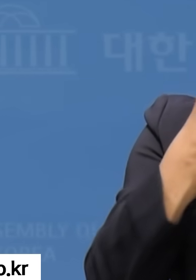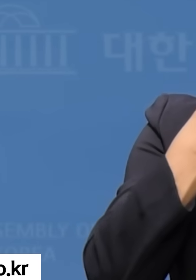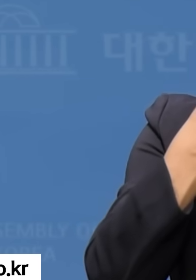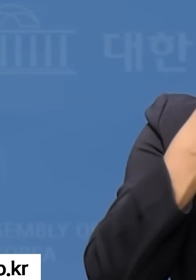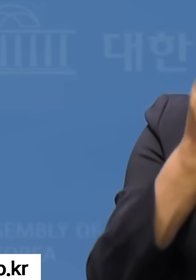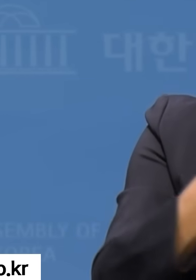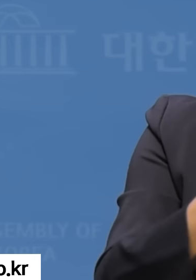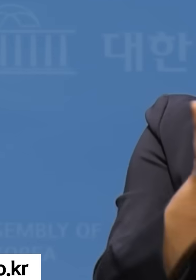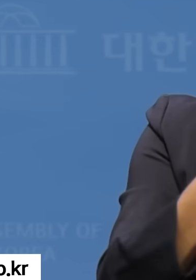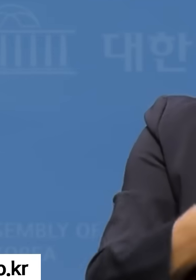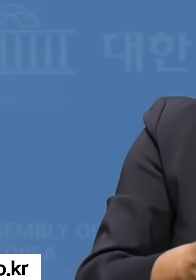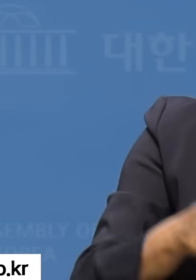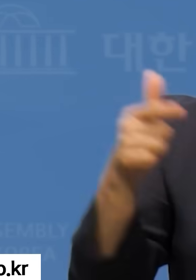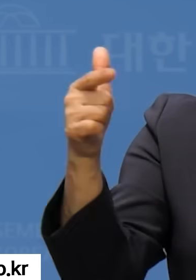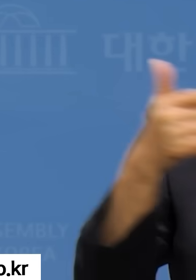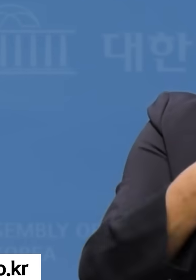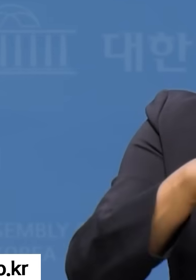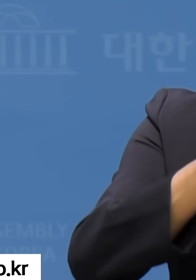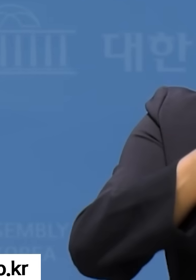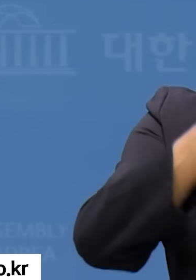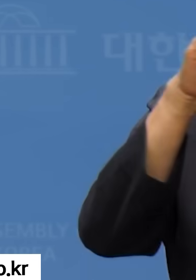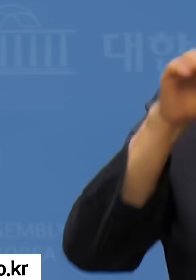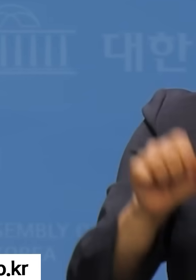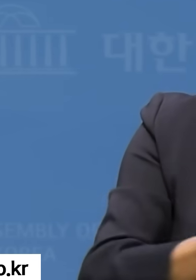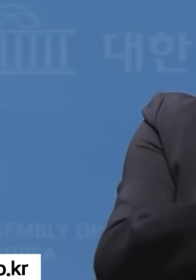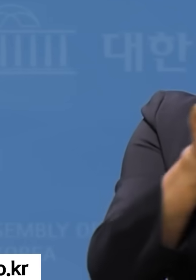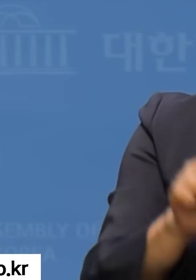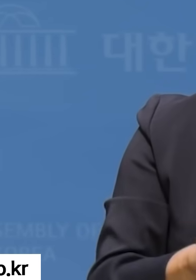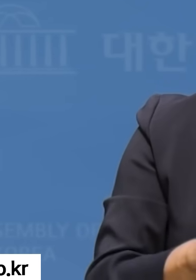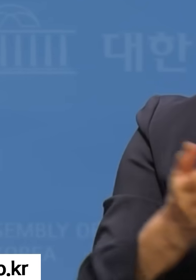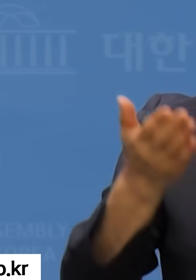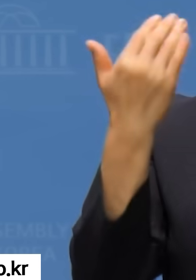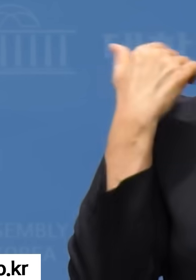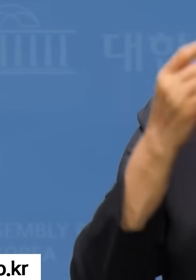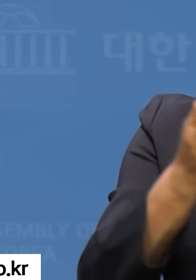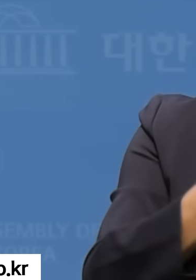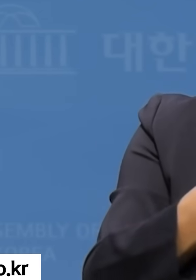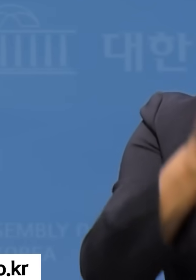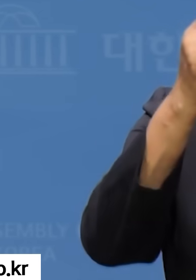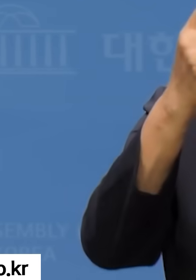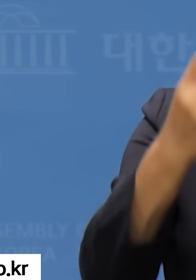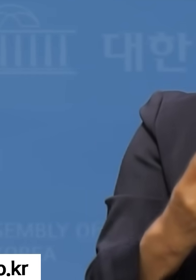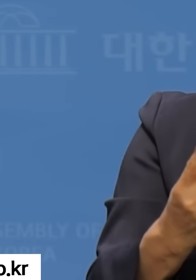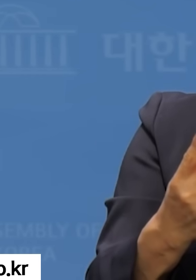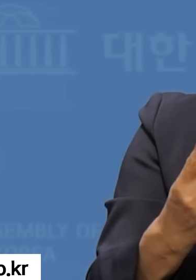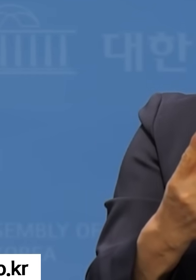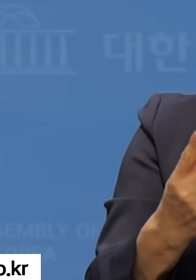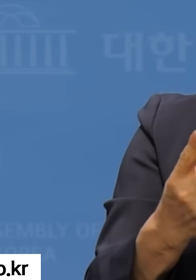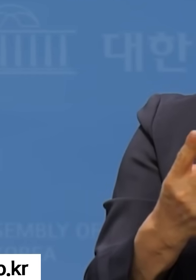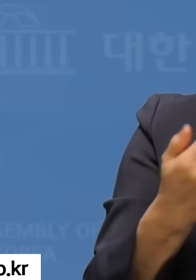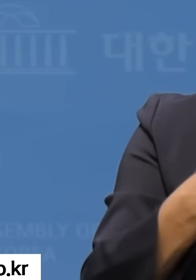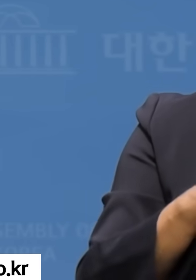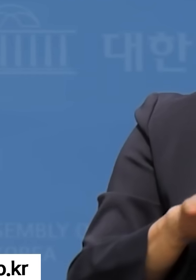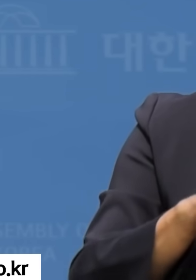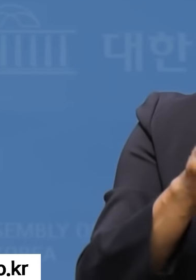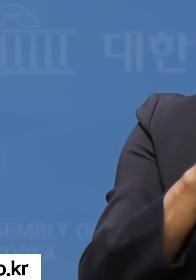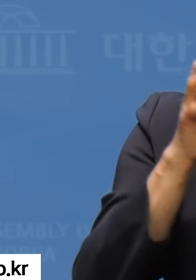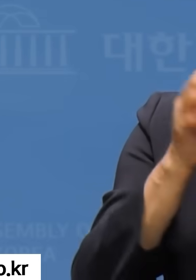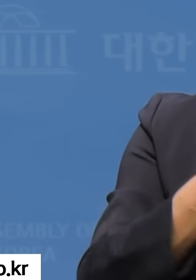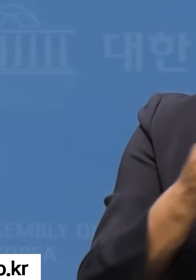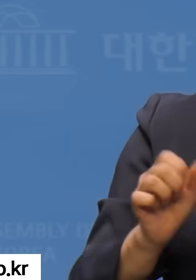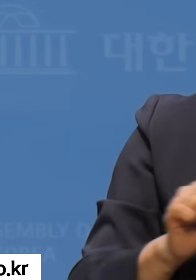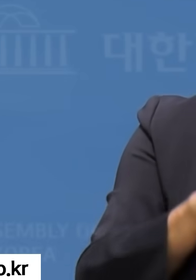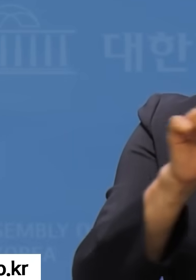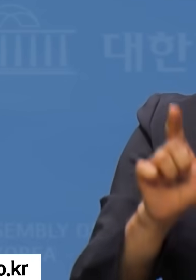있습니다. 앞서 북한은 지난 3월에 두 차례에 걸쳐 해일 1형을 같은 해